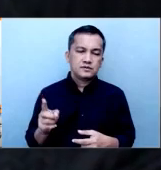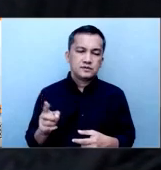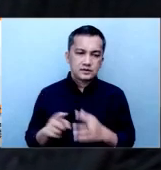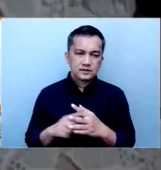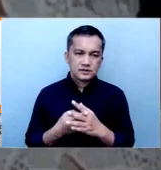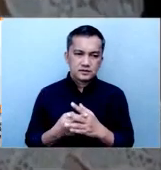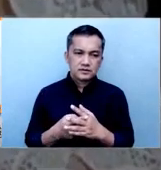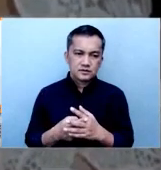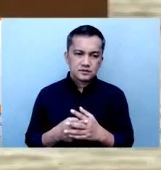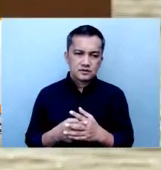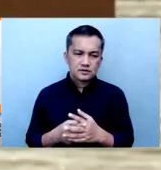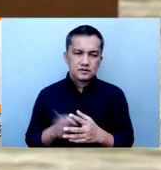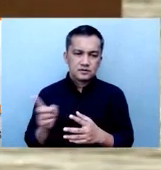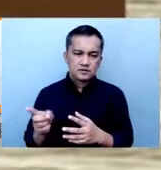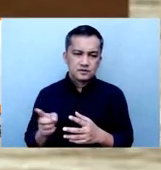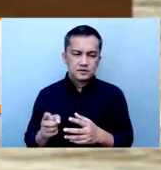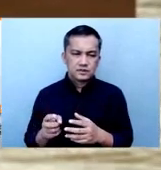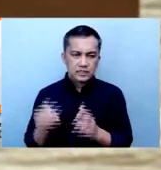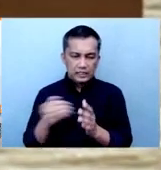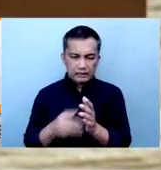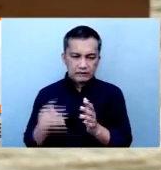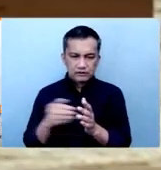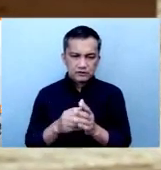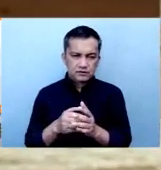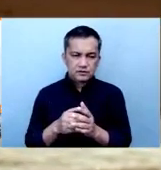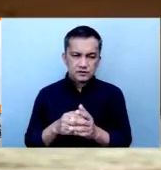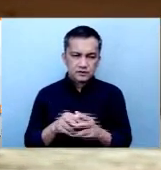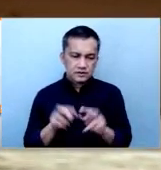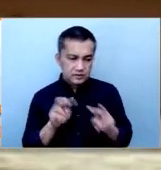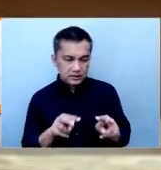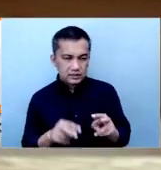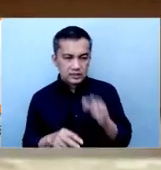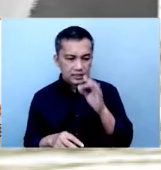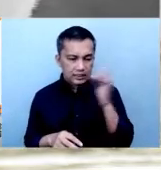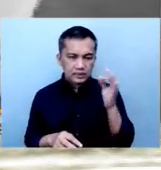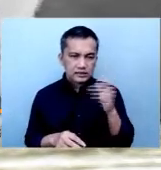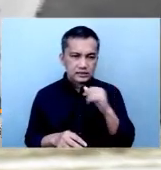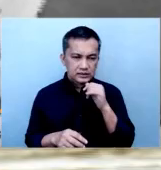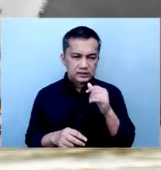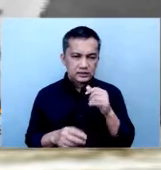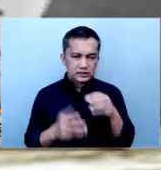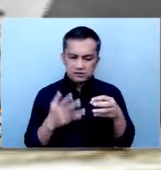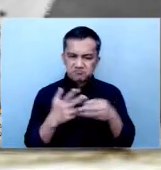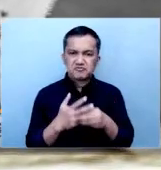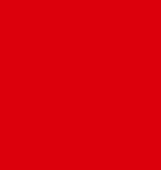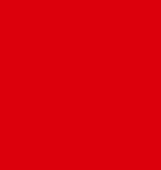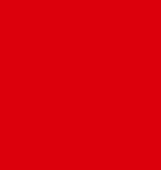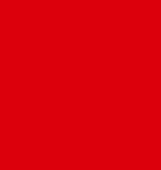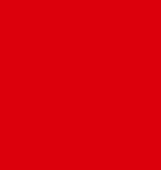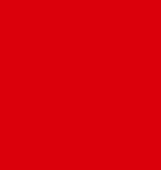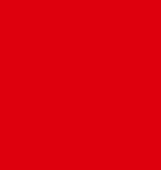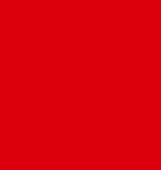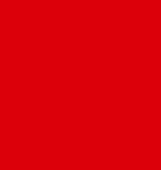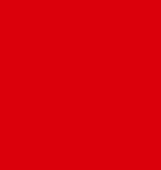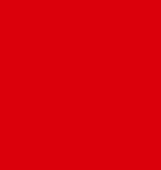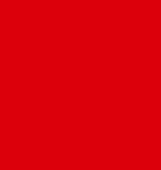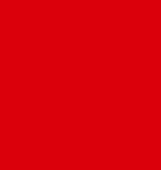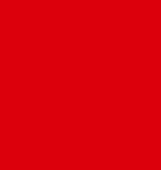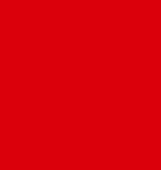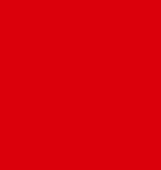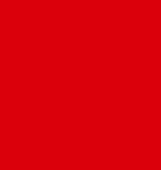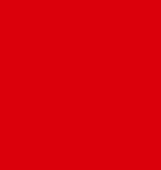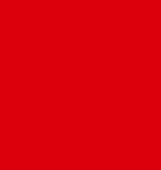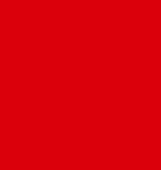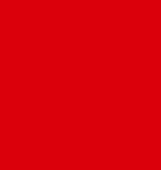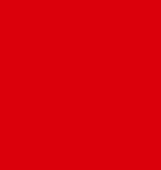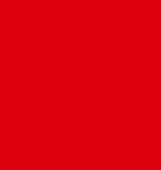yan ng ilang beses nang may spot si Kat na hindi suot ang kanyang engagement ring. Mga kapatid, ito